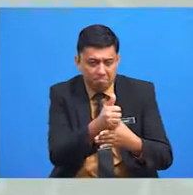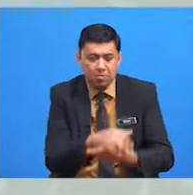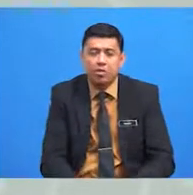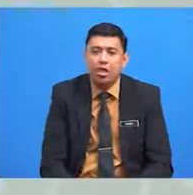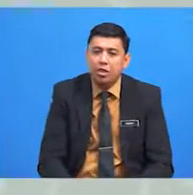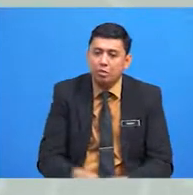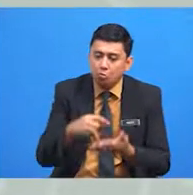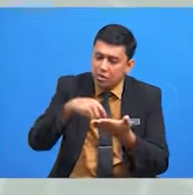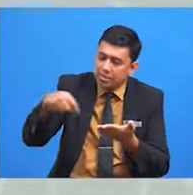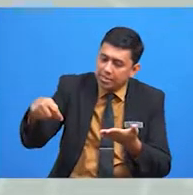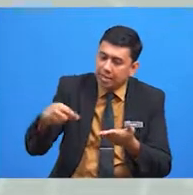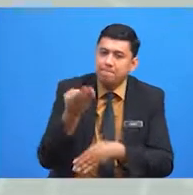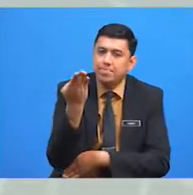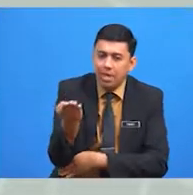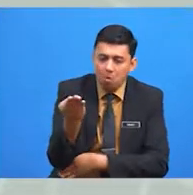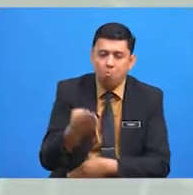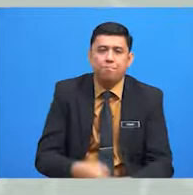naskah beliau.